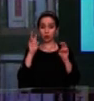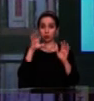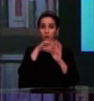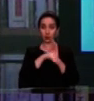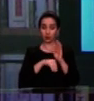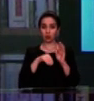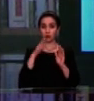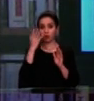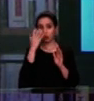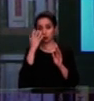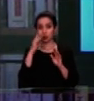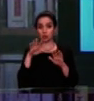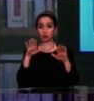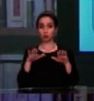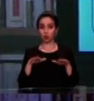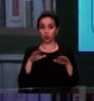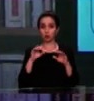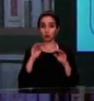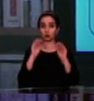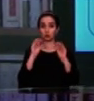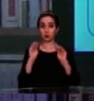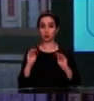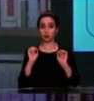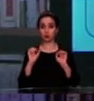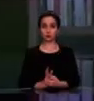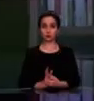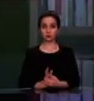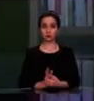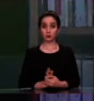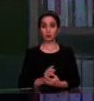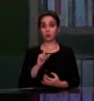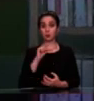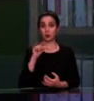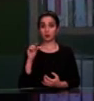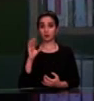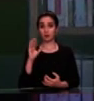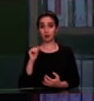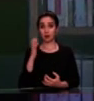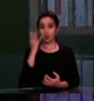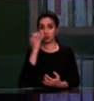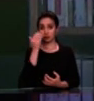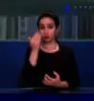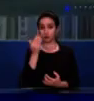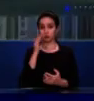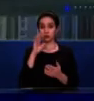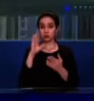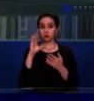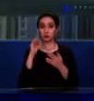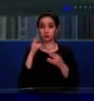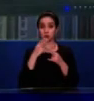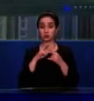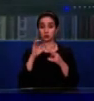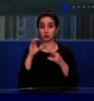holda, demak, rasm joylashtirar ekanmiz. Matnni va rasmni sahifada joylashishi